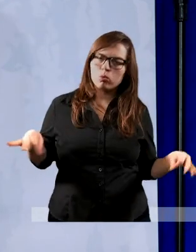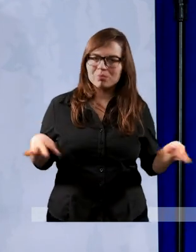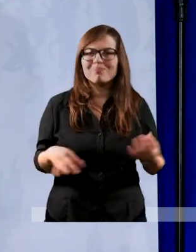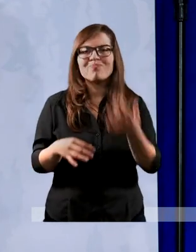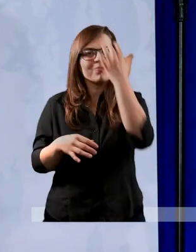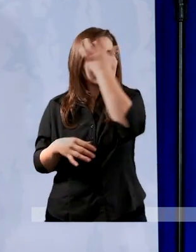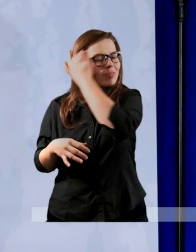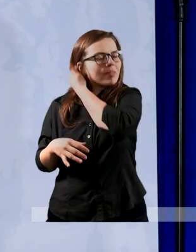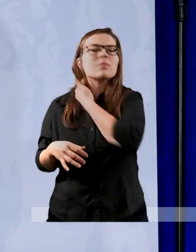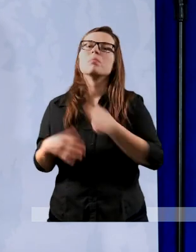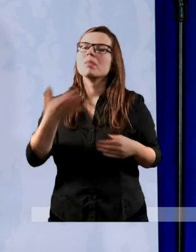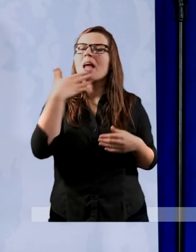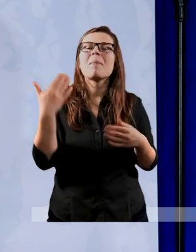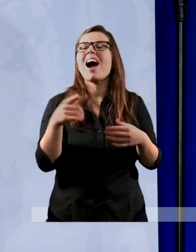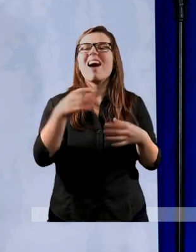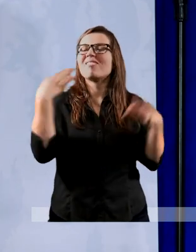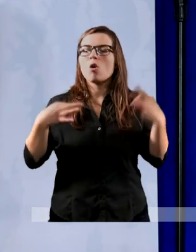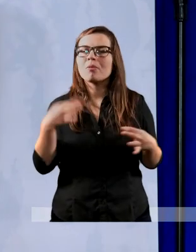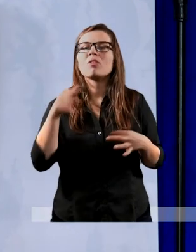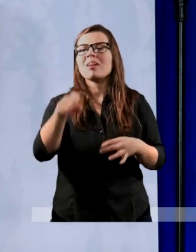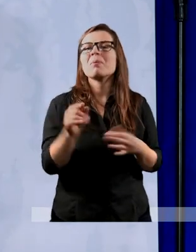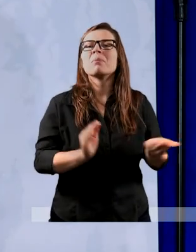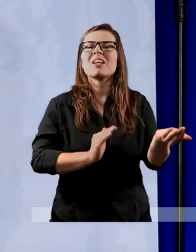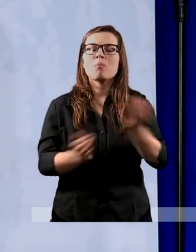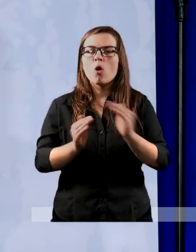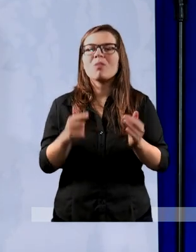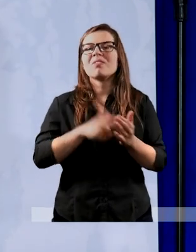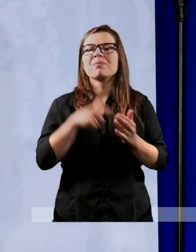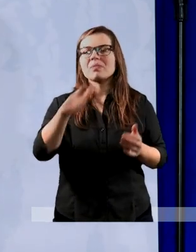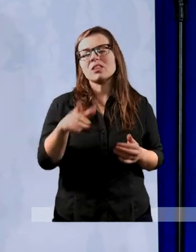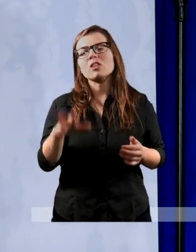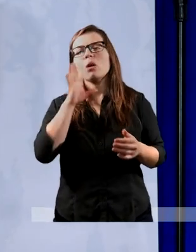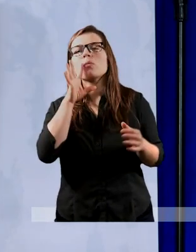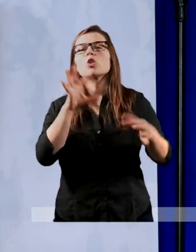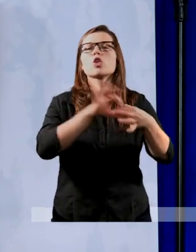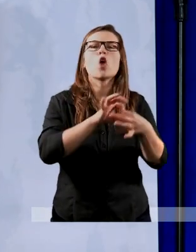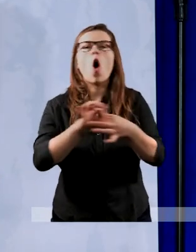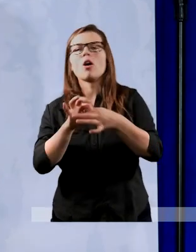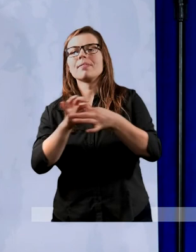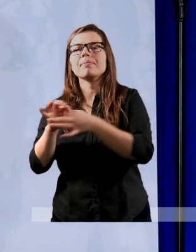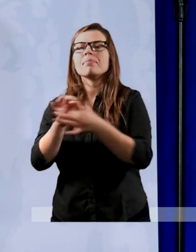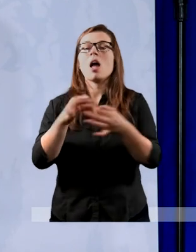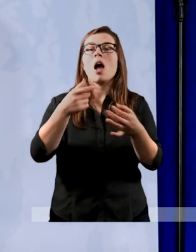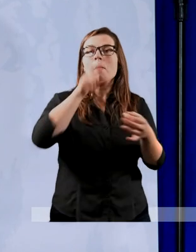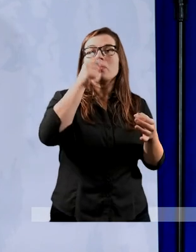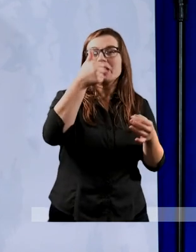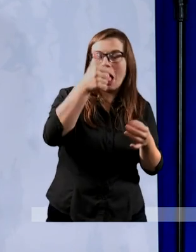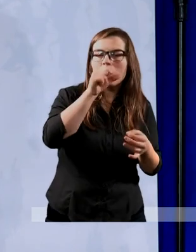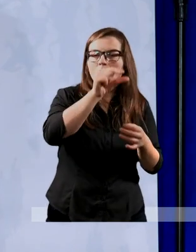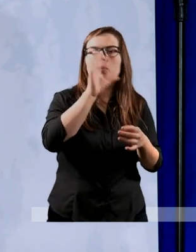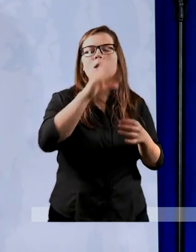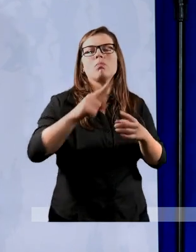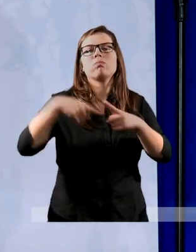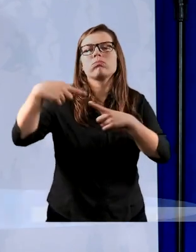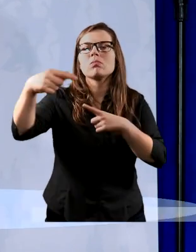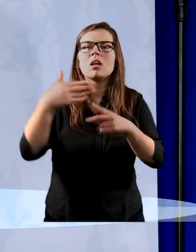I nie mam wątpliwości, że wtedy poszłabym w tak zwany ciąg, po prostu. Wiem, że to, że